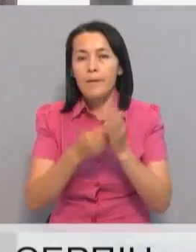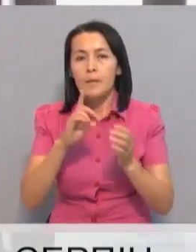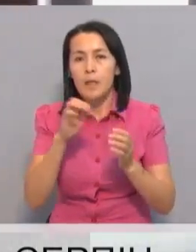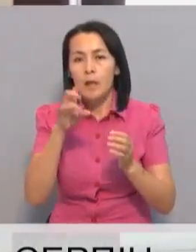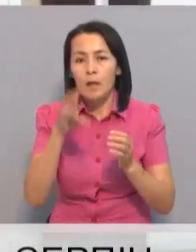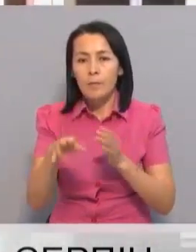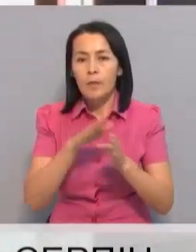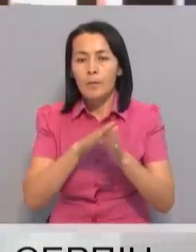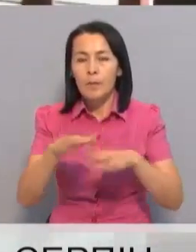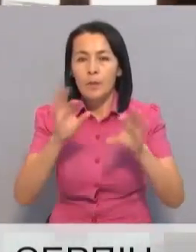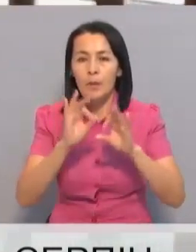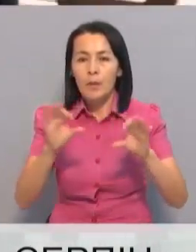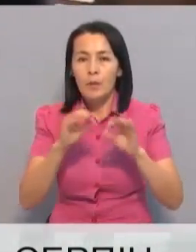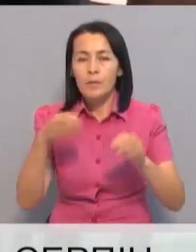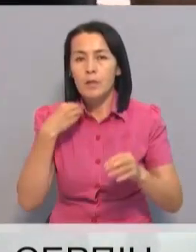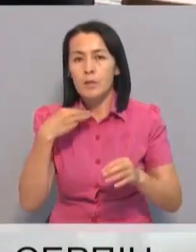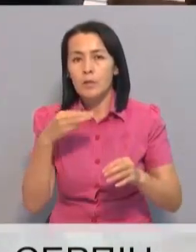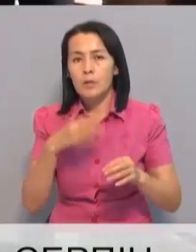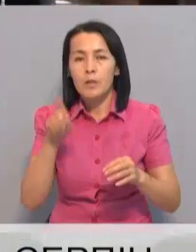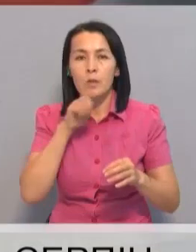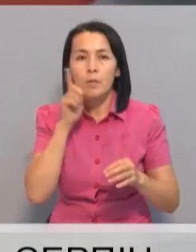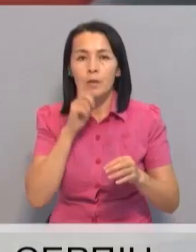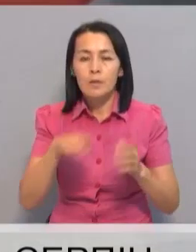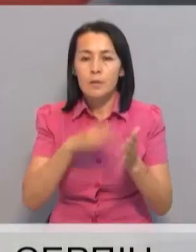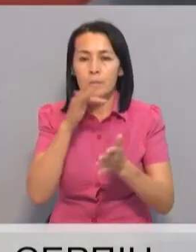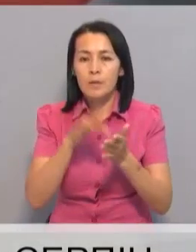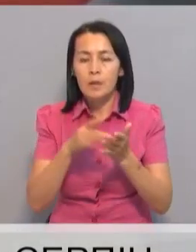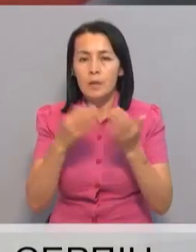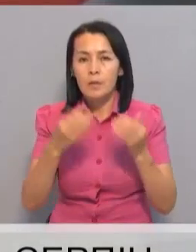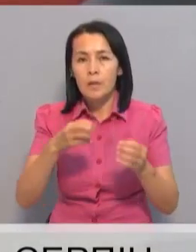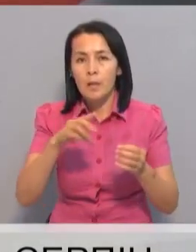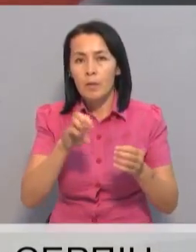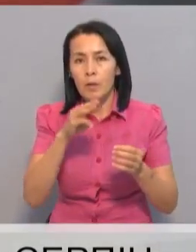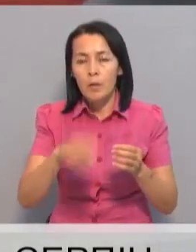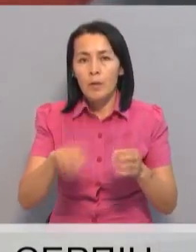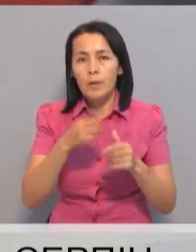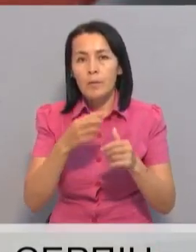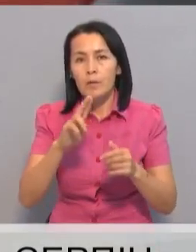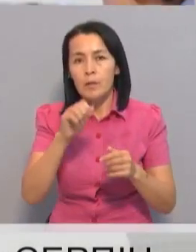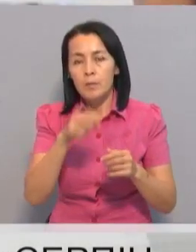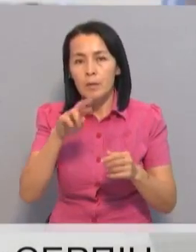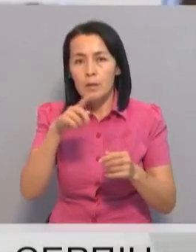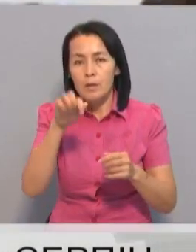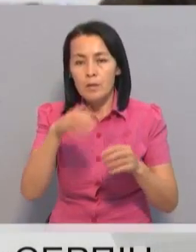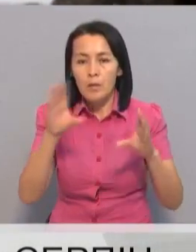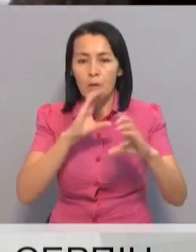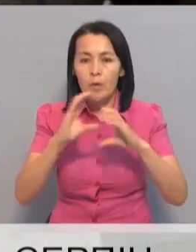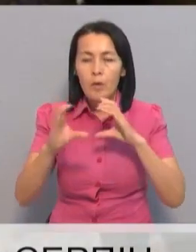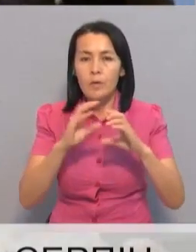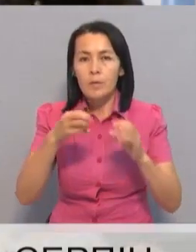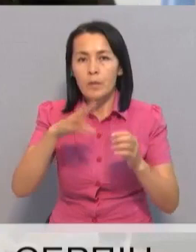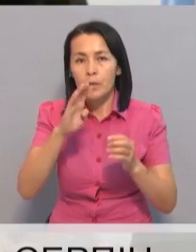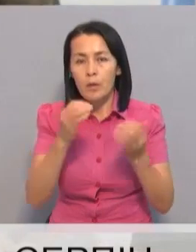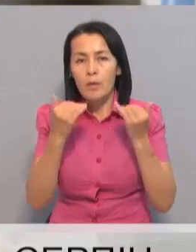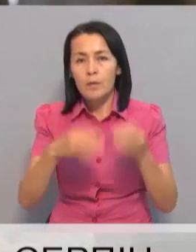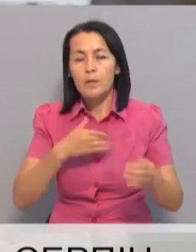«Серпын» провели разъяснительную работу в Туркестанском молодежном ресурсном центре и МКТУ имени Хаджиахмеда Ясави, учебном заведении имени Мухтара